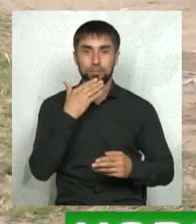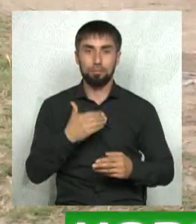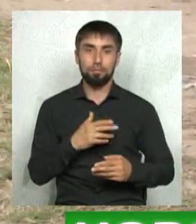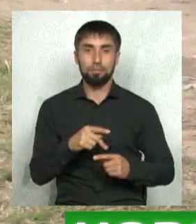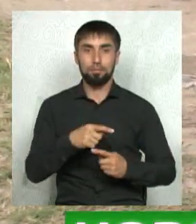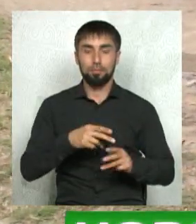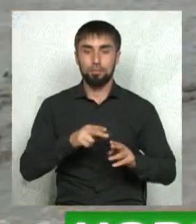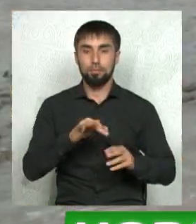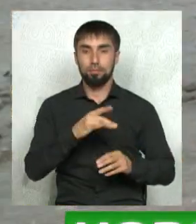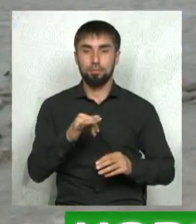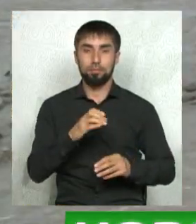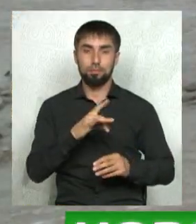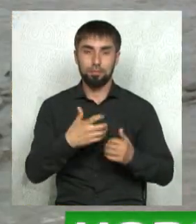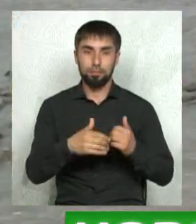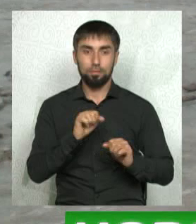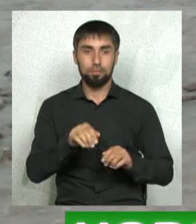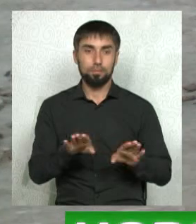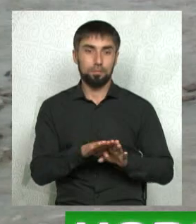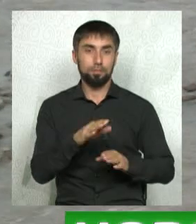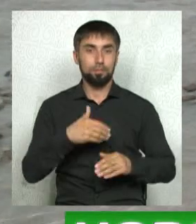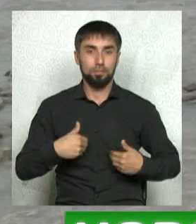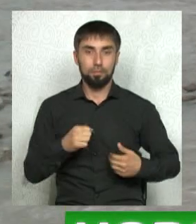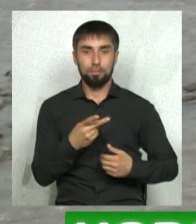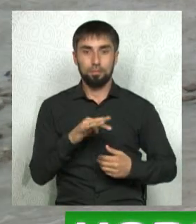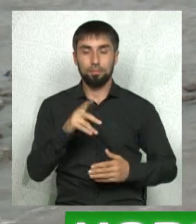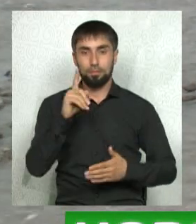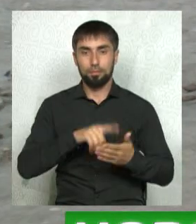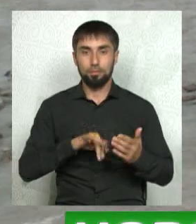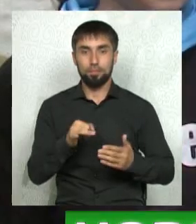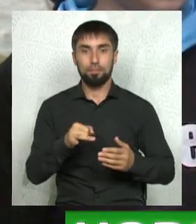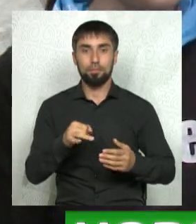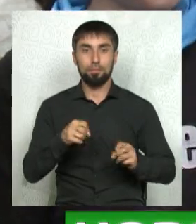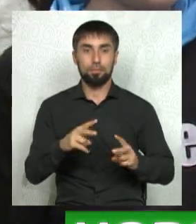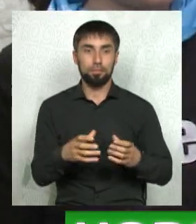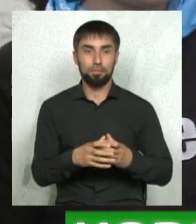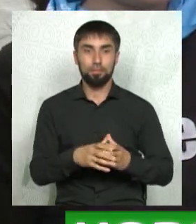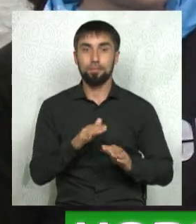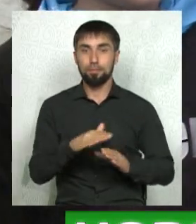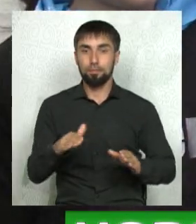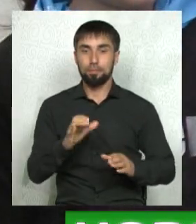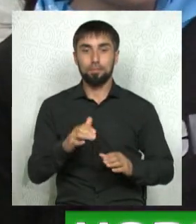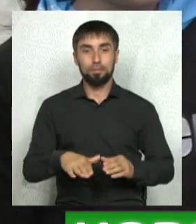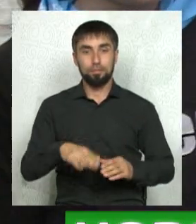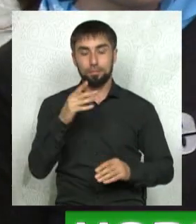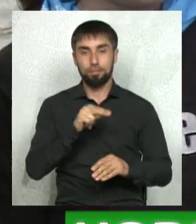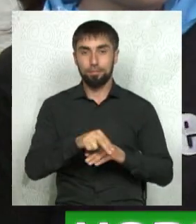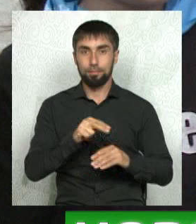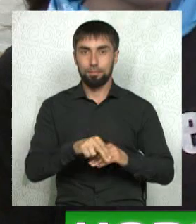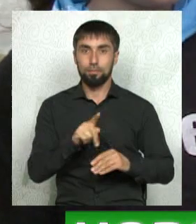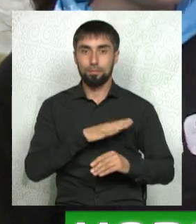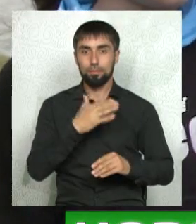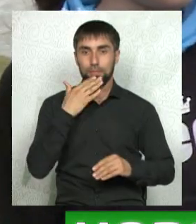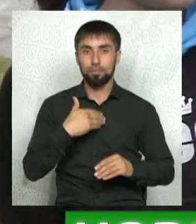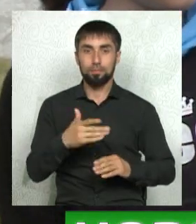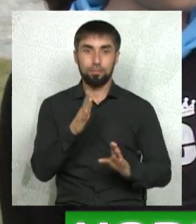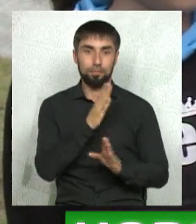к окружающей среде можно как раз через такие полезные акции, уверен ИПЕД-состав. Детям вообще с детства нужно прививать любовь к окружающей